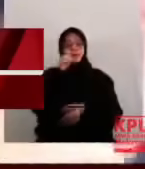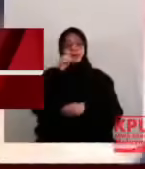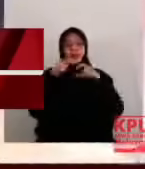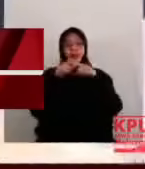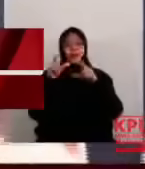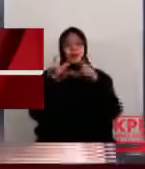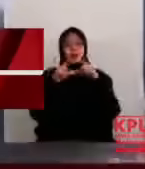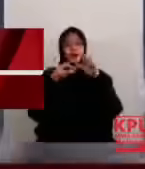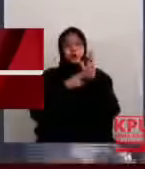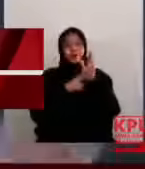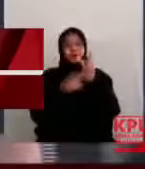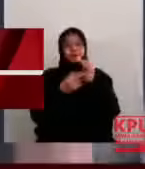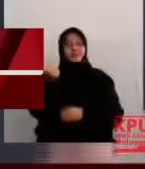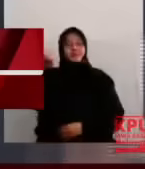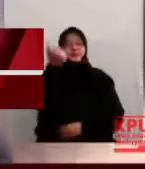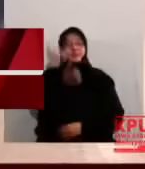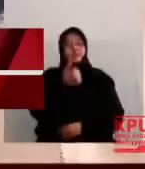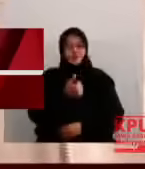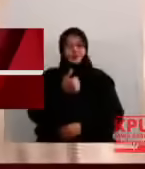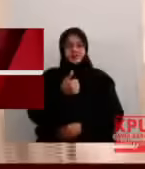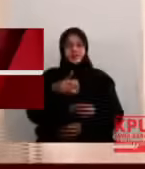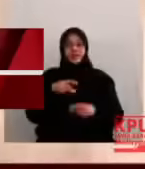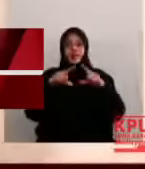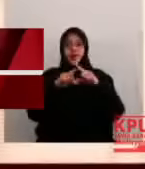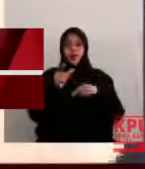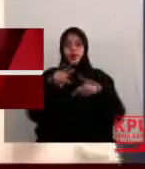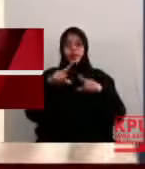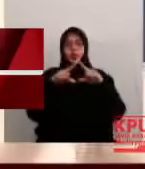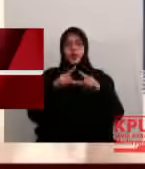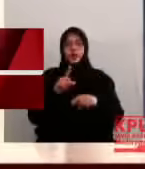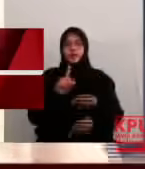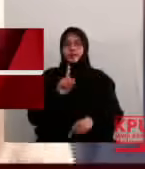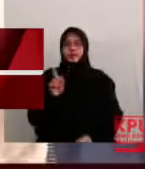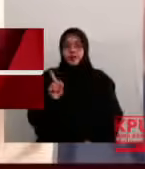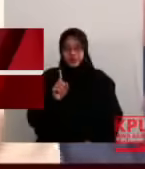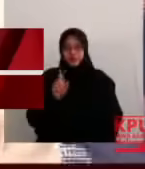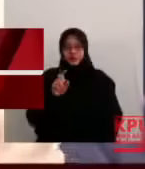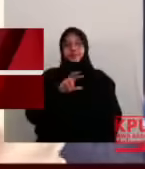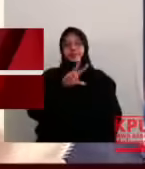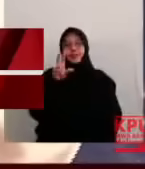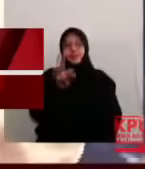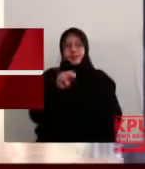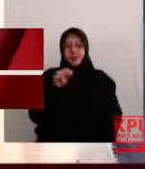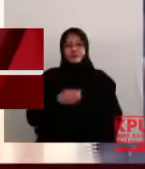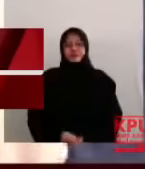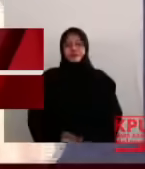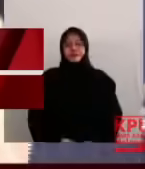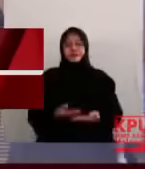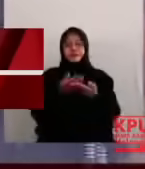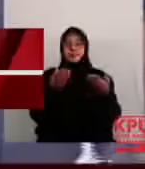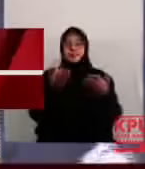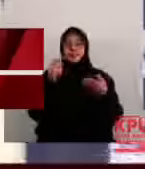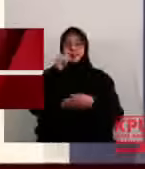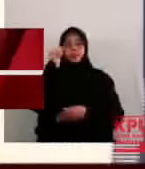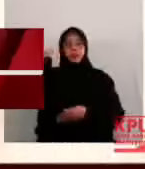Hasan Sadin Bandung untuk nantinya selanjutnya ini setelah tahapan pendaftaran akan dilakukan